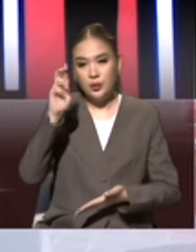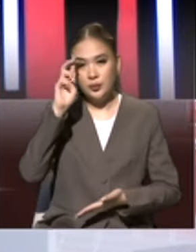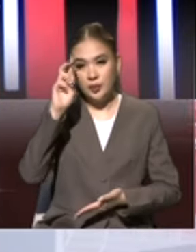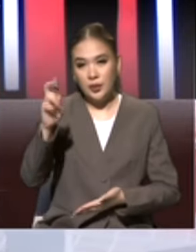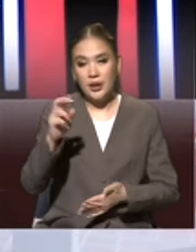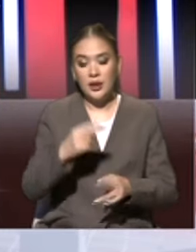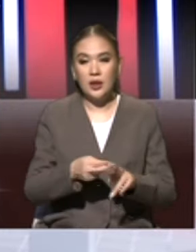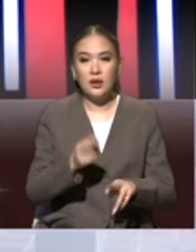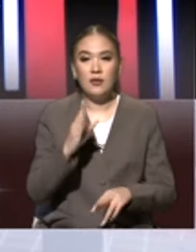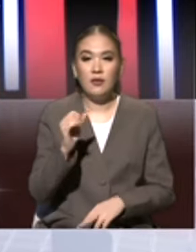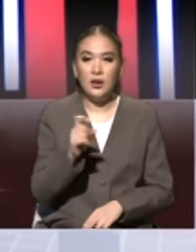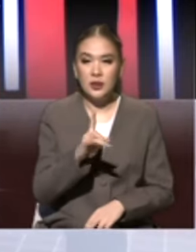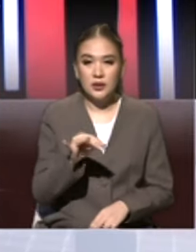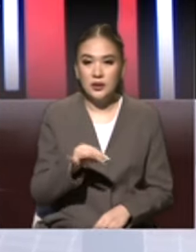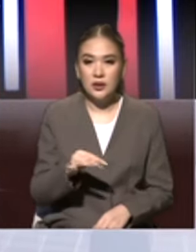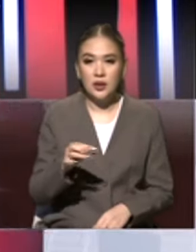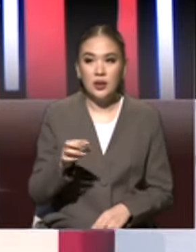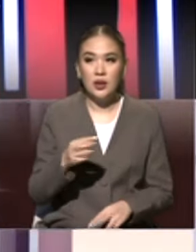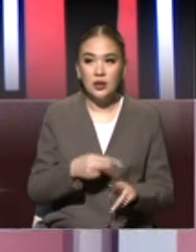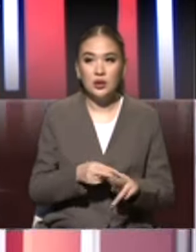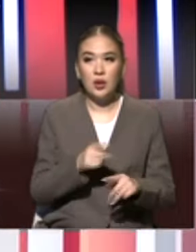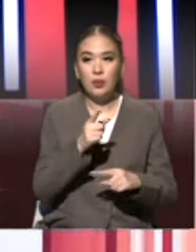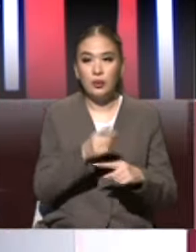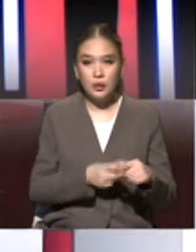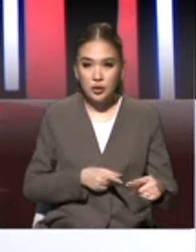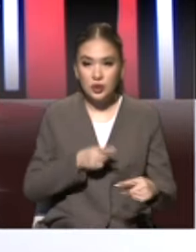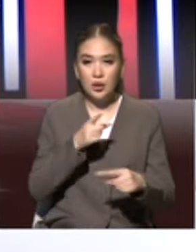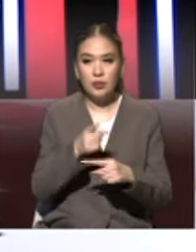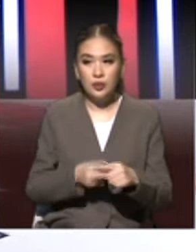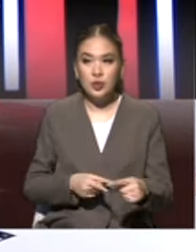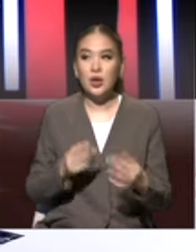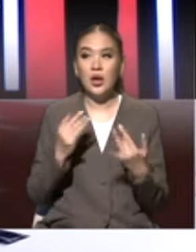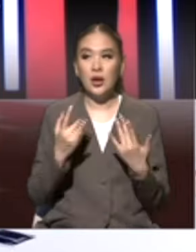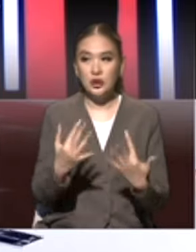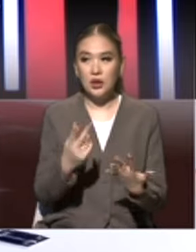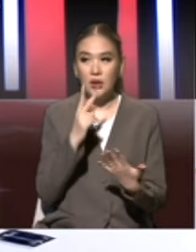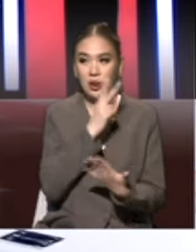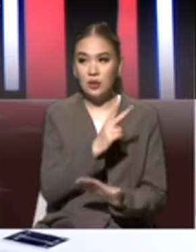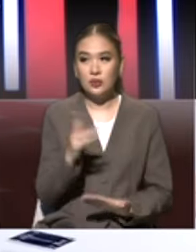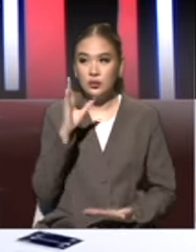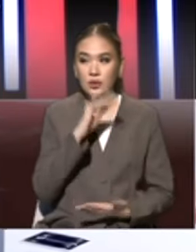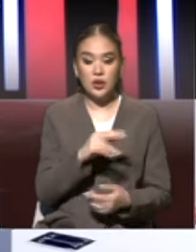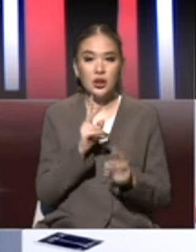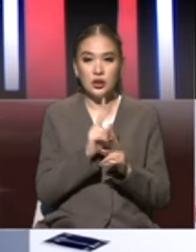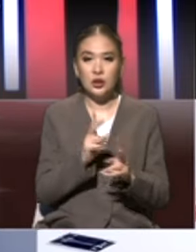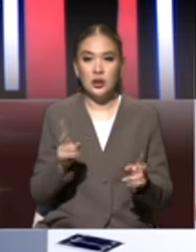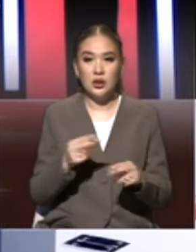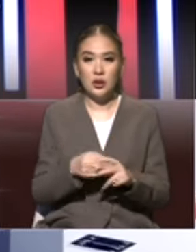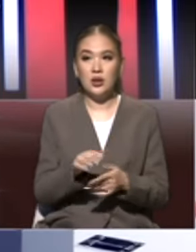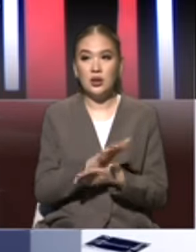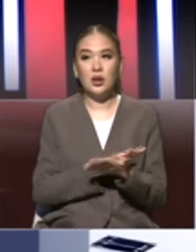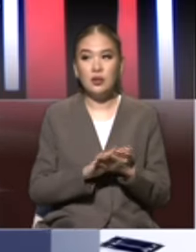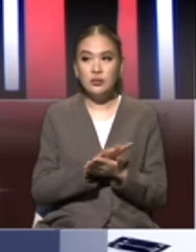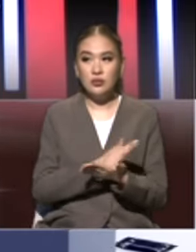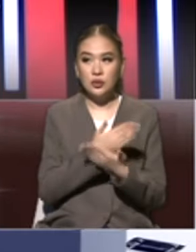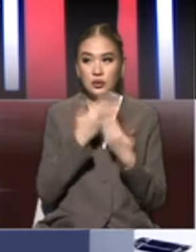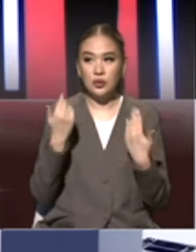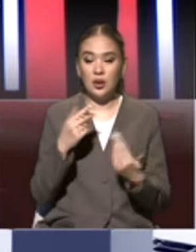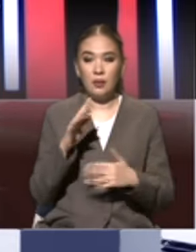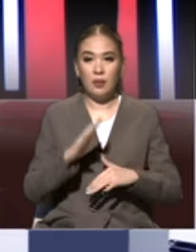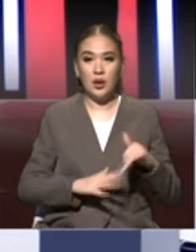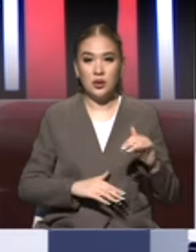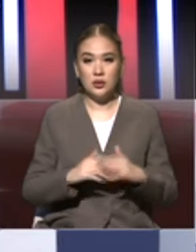және квазимемлекеттік деп бөлшек-бөлшек деп қараудың қаншалықты қажеті бар? Ешқандай дамыған мемлекеттерде дәл осындай практика жоқ, керек